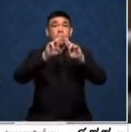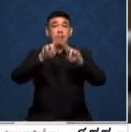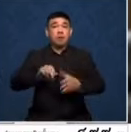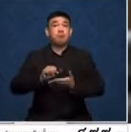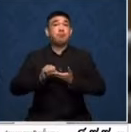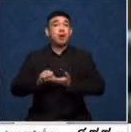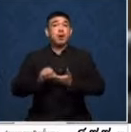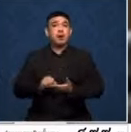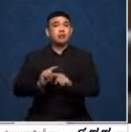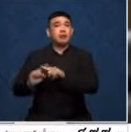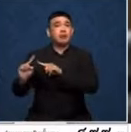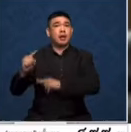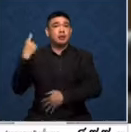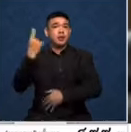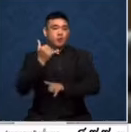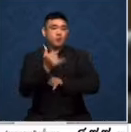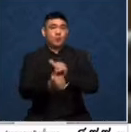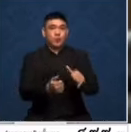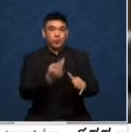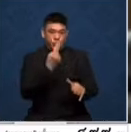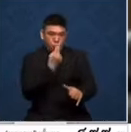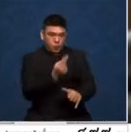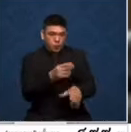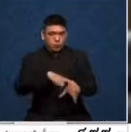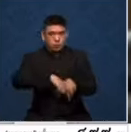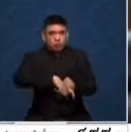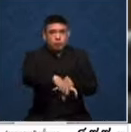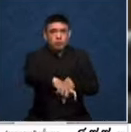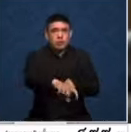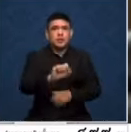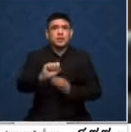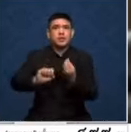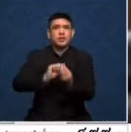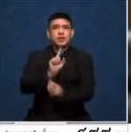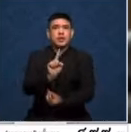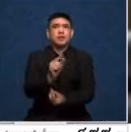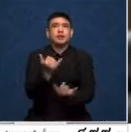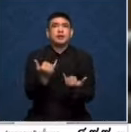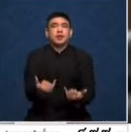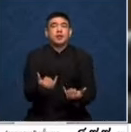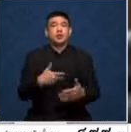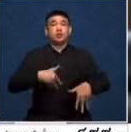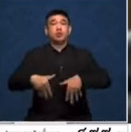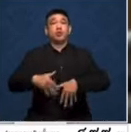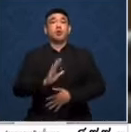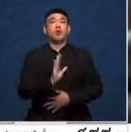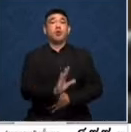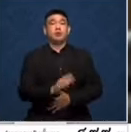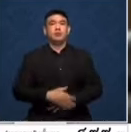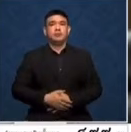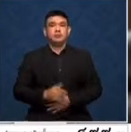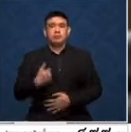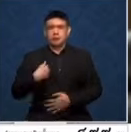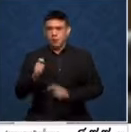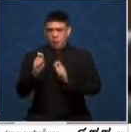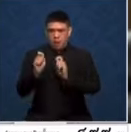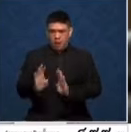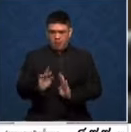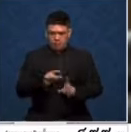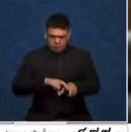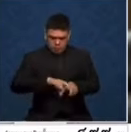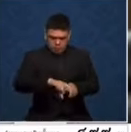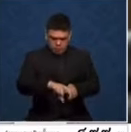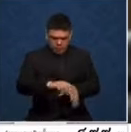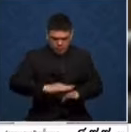ริการแล้วก็ด้านย่านที่เป็นย่านเศรษฐกิจของชุมชนค่ะเหตุนี้เกิดจากการออกแบบการ